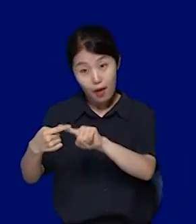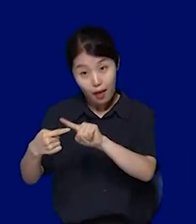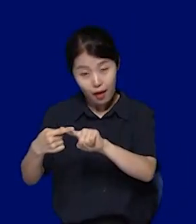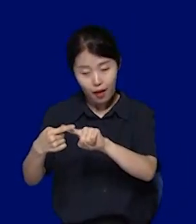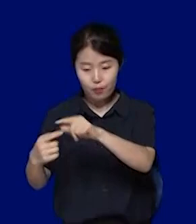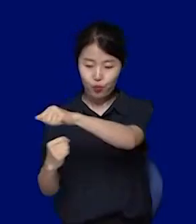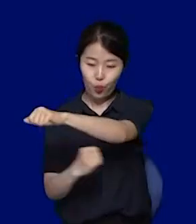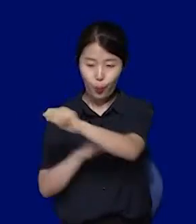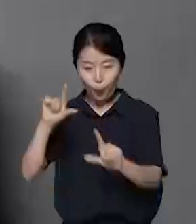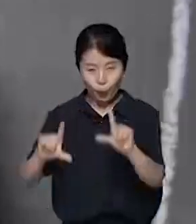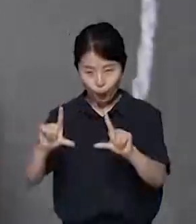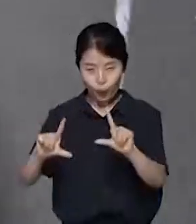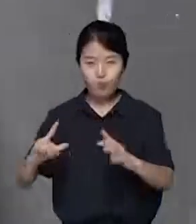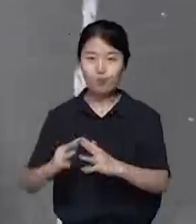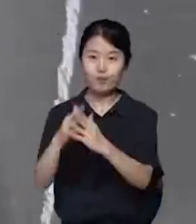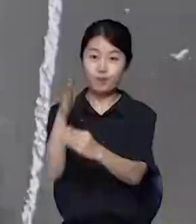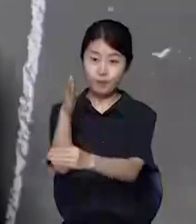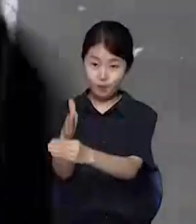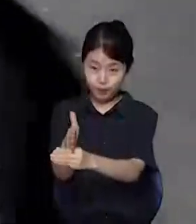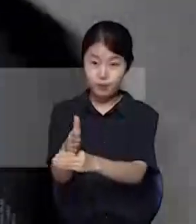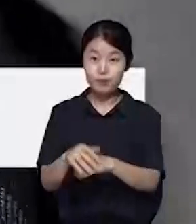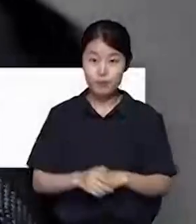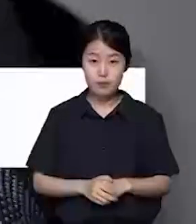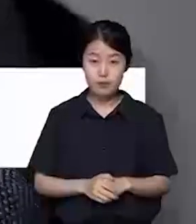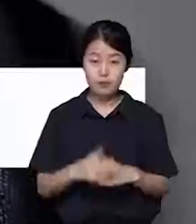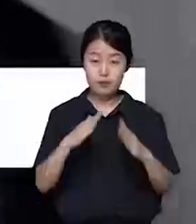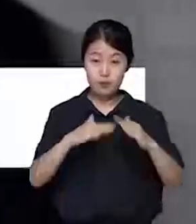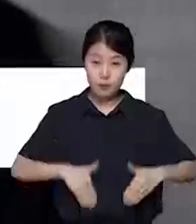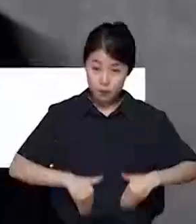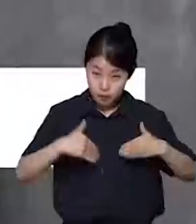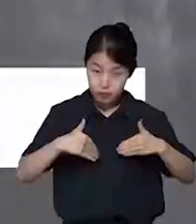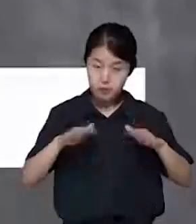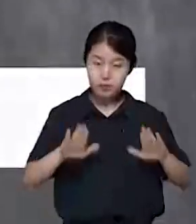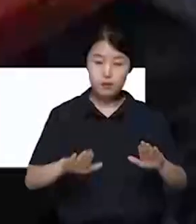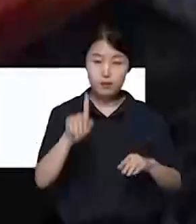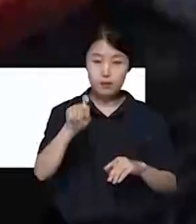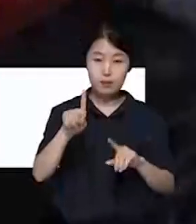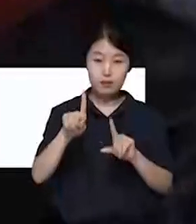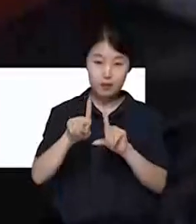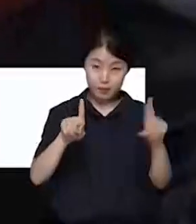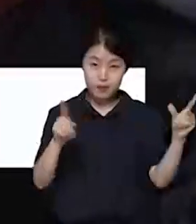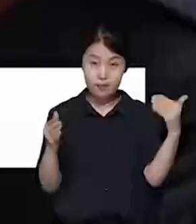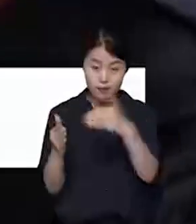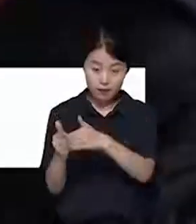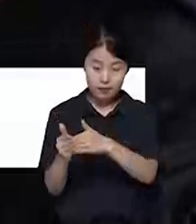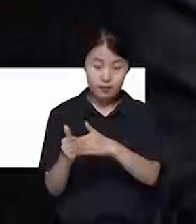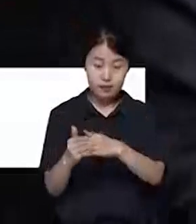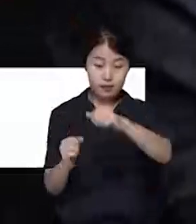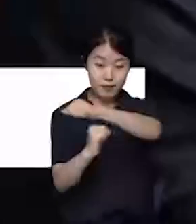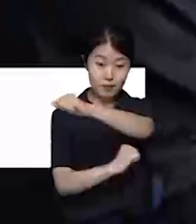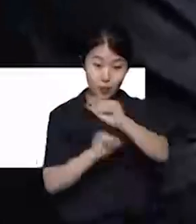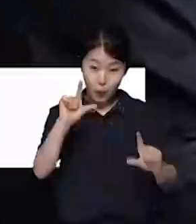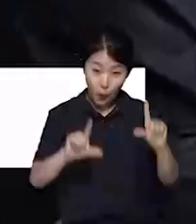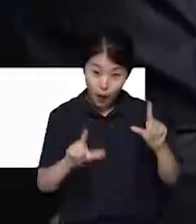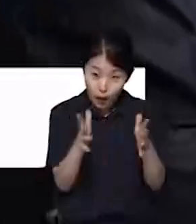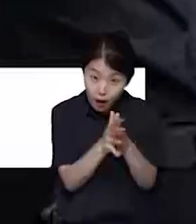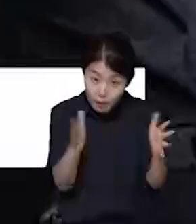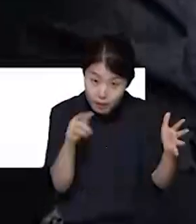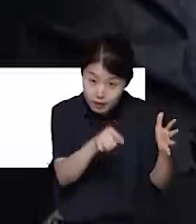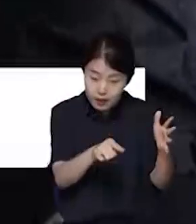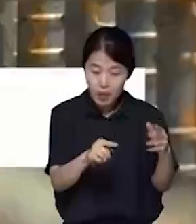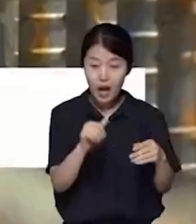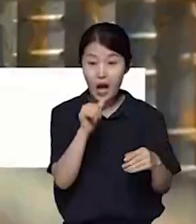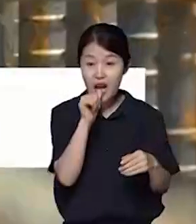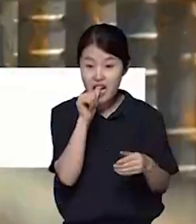구조가 사용됐습니다. 전남도는 오는 11일까지 이들 무량판 구조가 적용된 아파트에 대해 철근